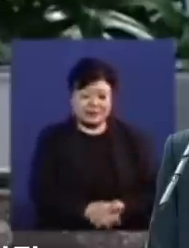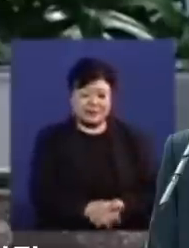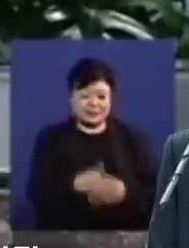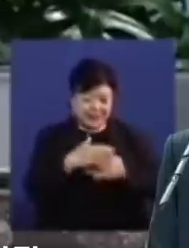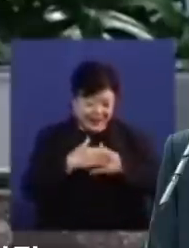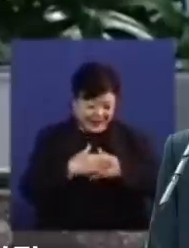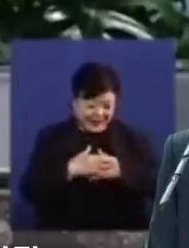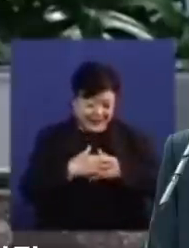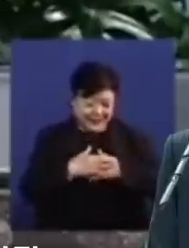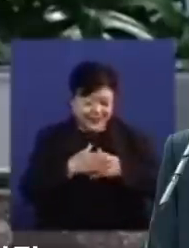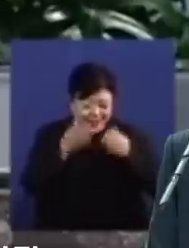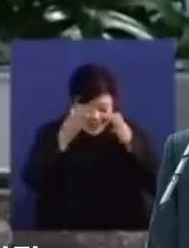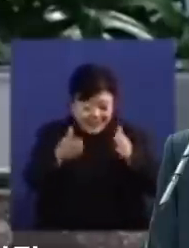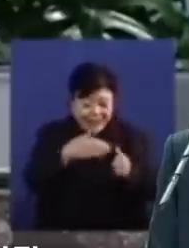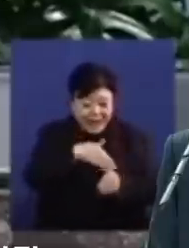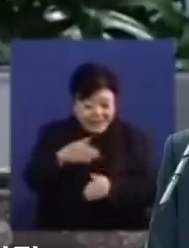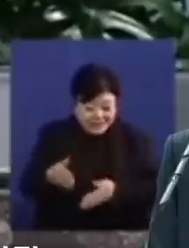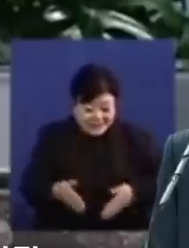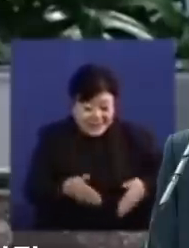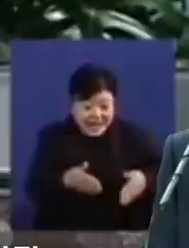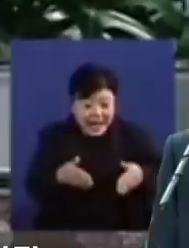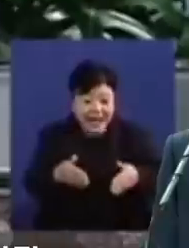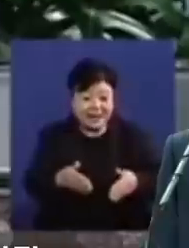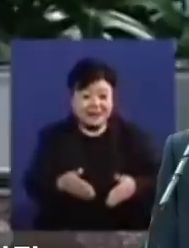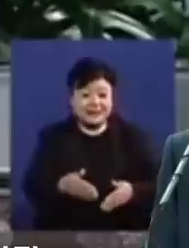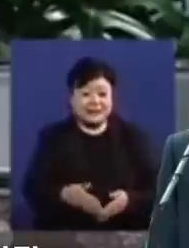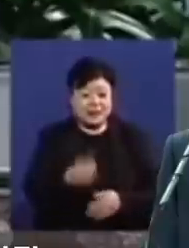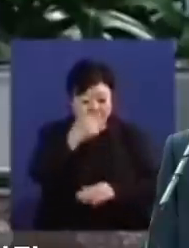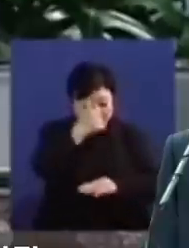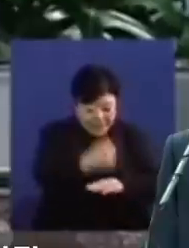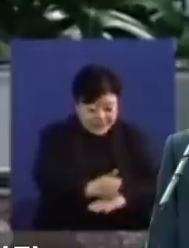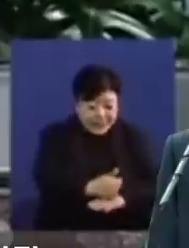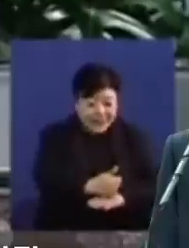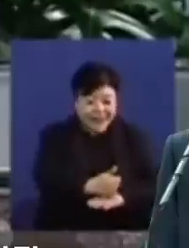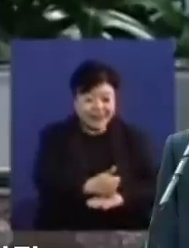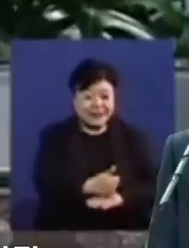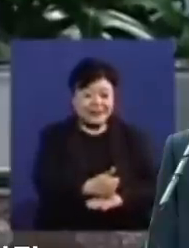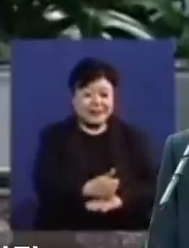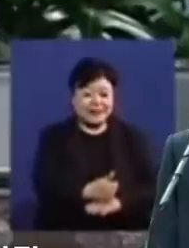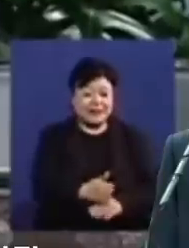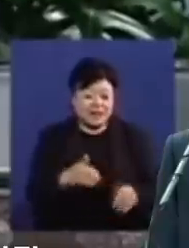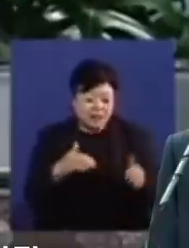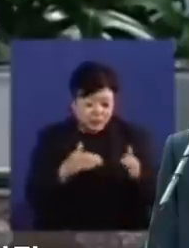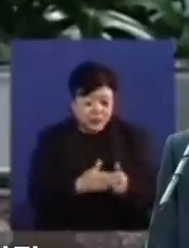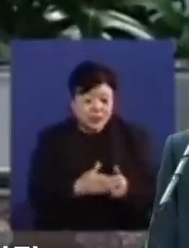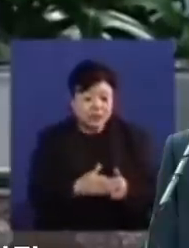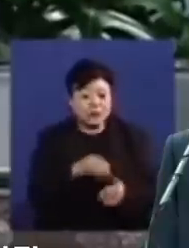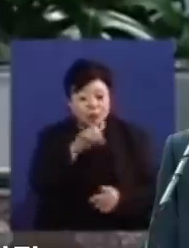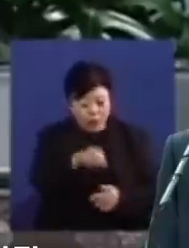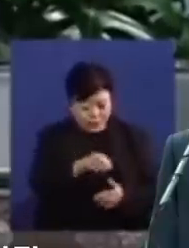내가 향해서 가는 그곳에 나중에 내가 도착하게 되는 것입니다.